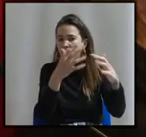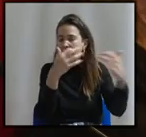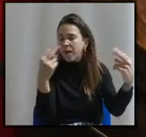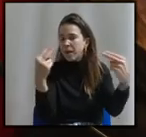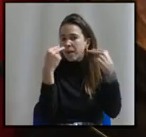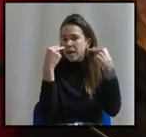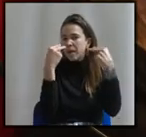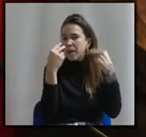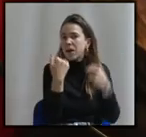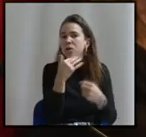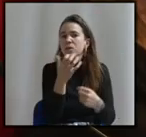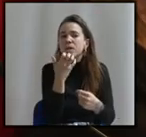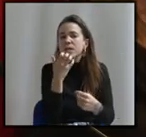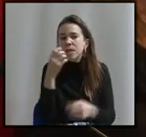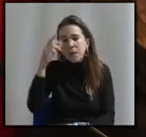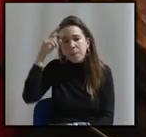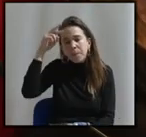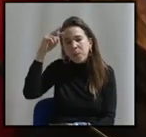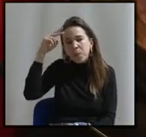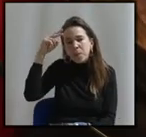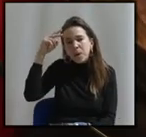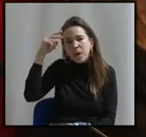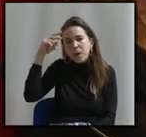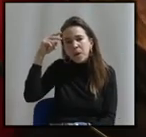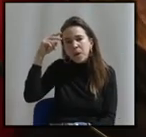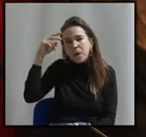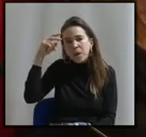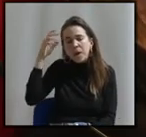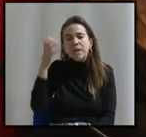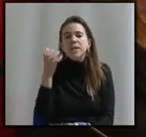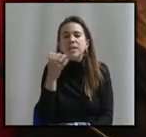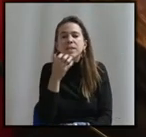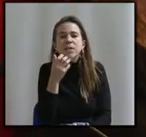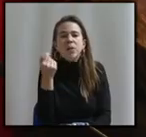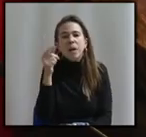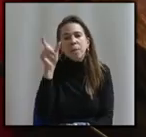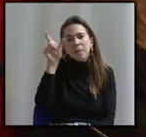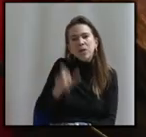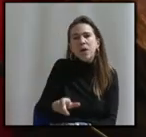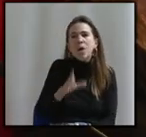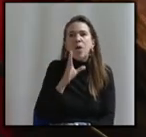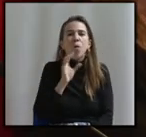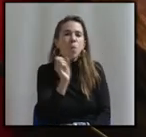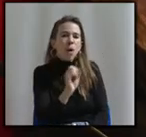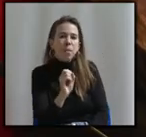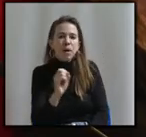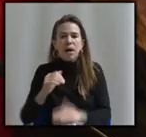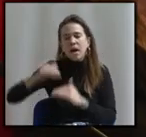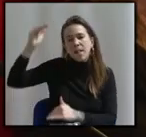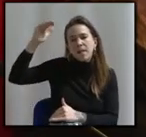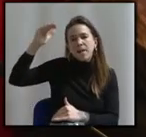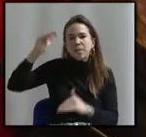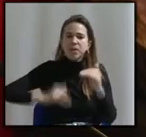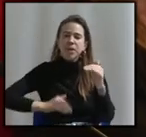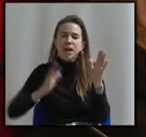no sé si els hi preocupa massa en el sentit de dir si una persona ja has dit guapa, lletja, alta, baixa,